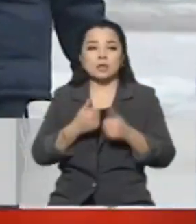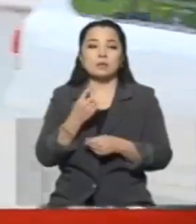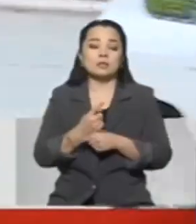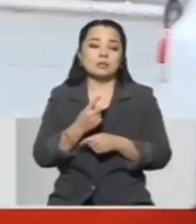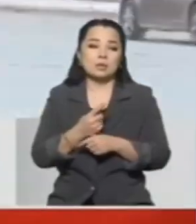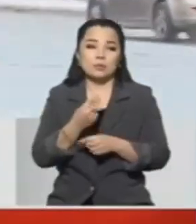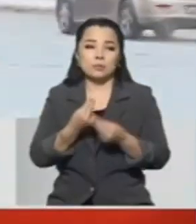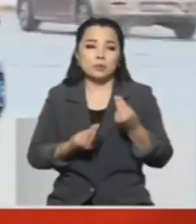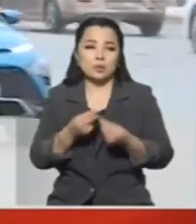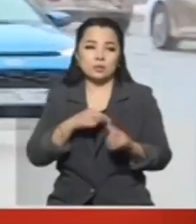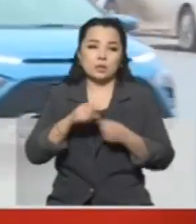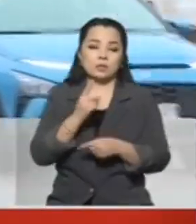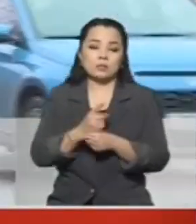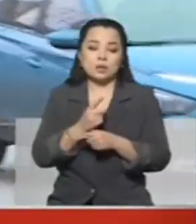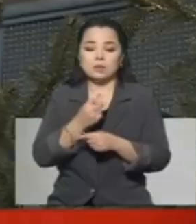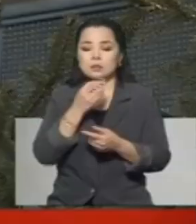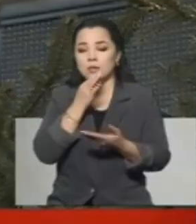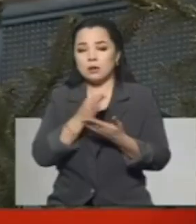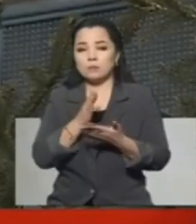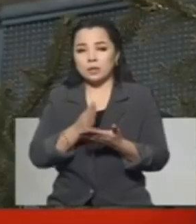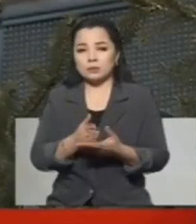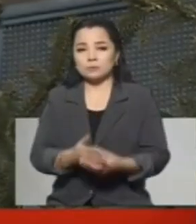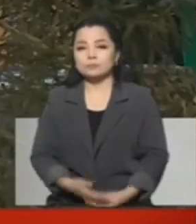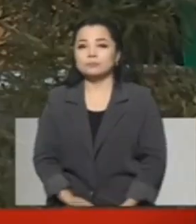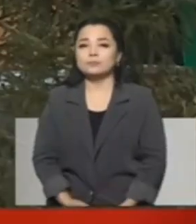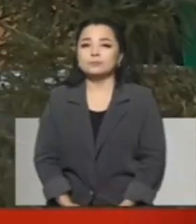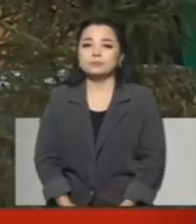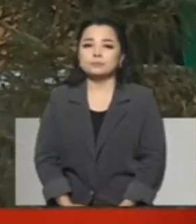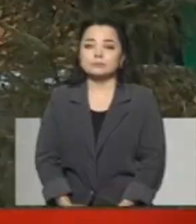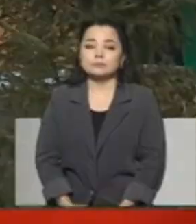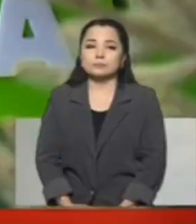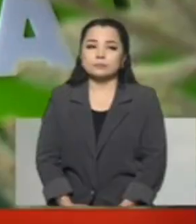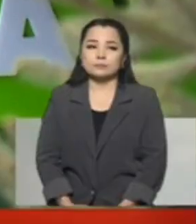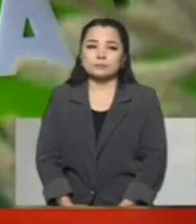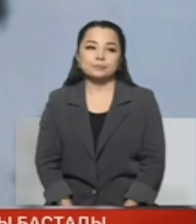тыйым салынды. Нұрсұлтан Тілектес, Нұрболат Сұлтанхамит, ұлттық арна.